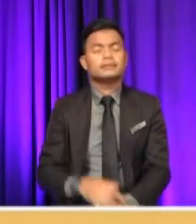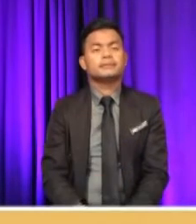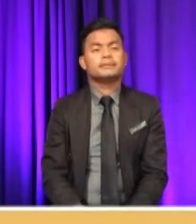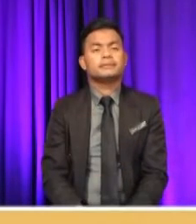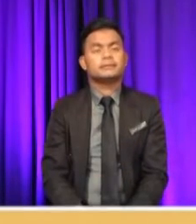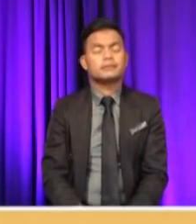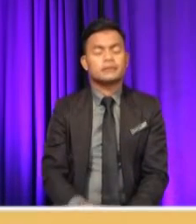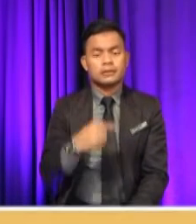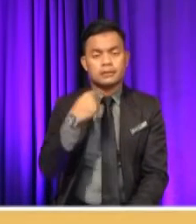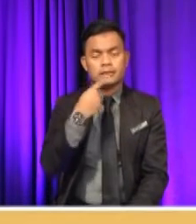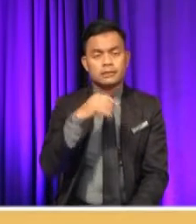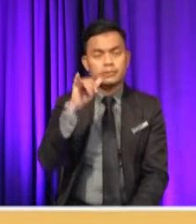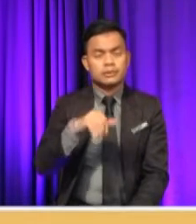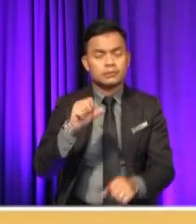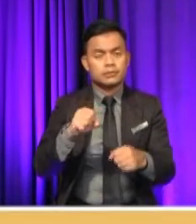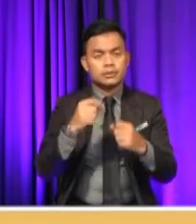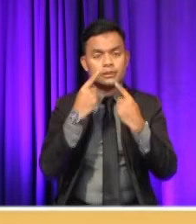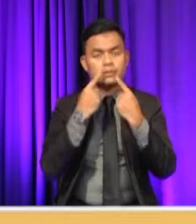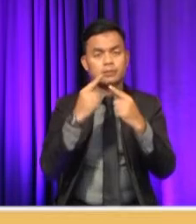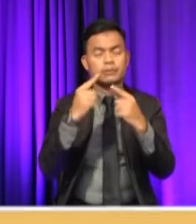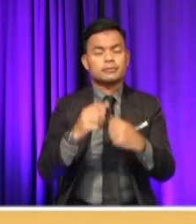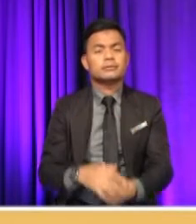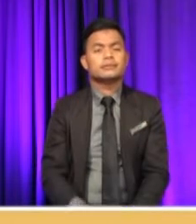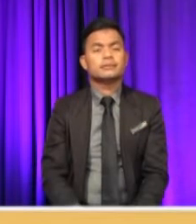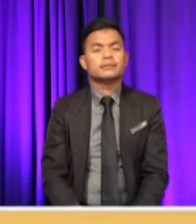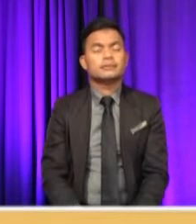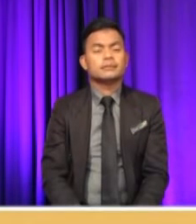Siapa yang nak Okey, mencuba? siapa nak jawab?